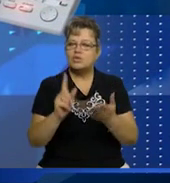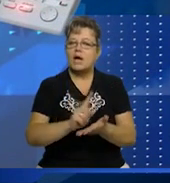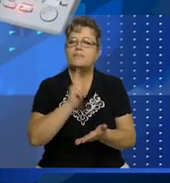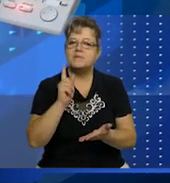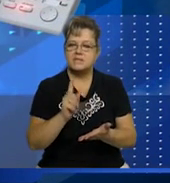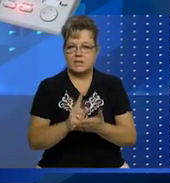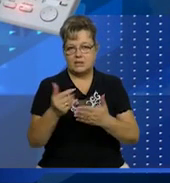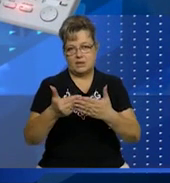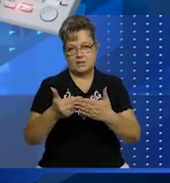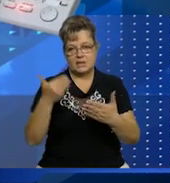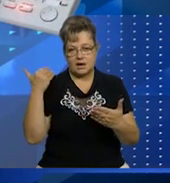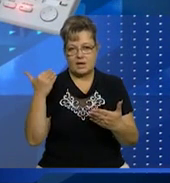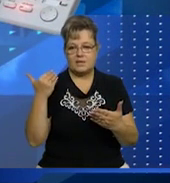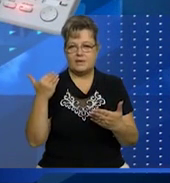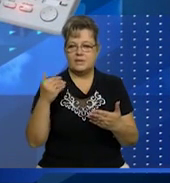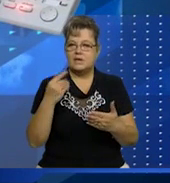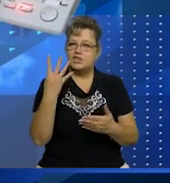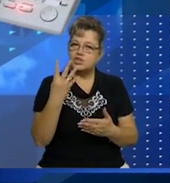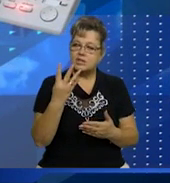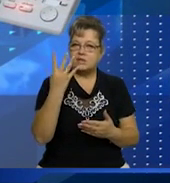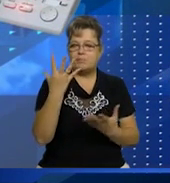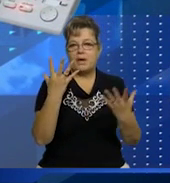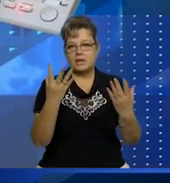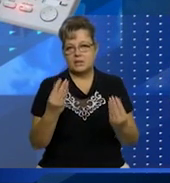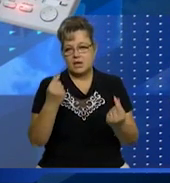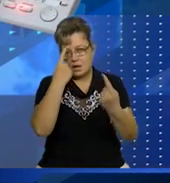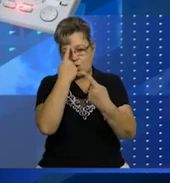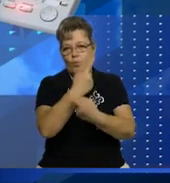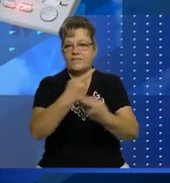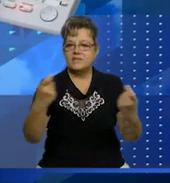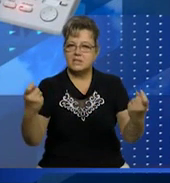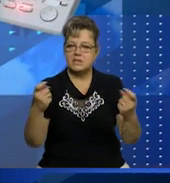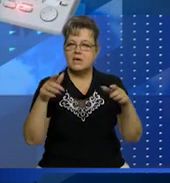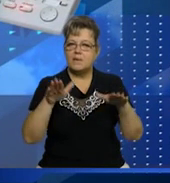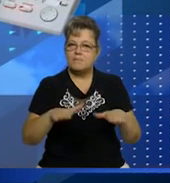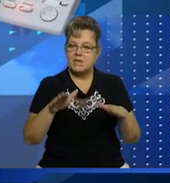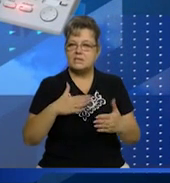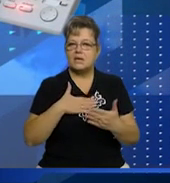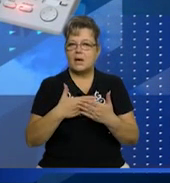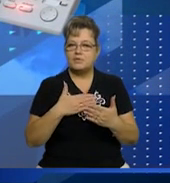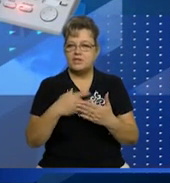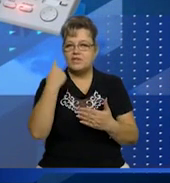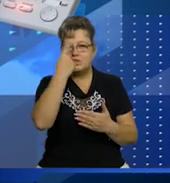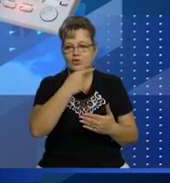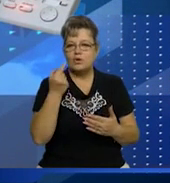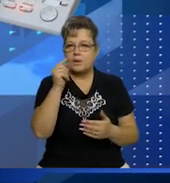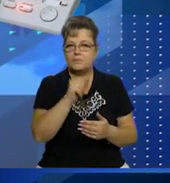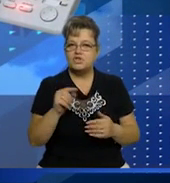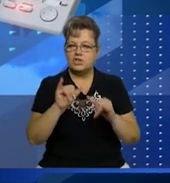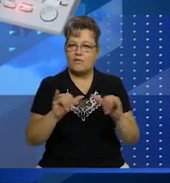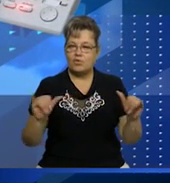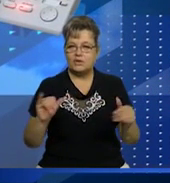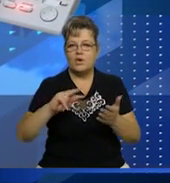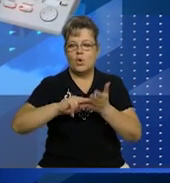Нужно обязательно заранее взять 4-5 дней оповестить местных общественных